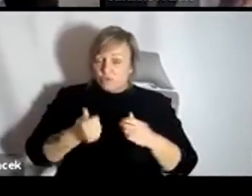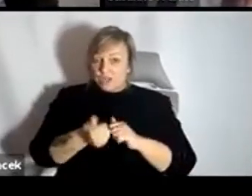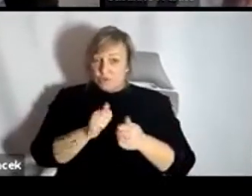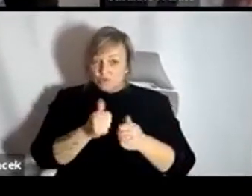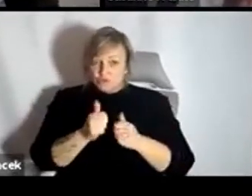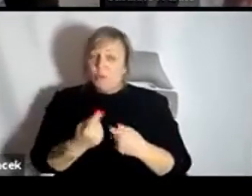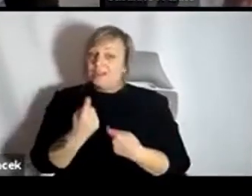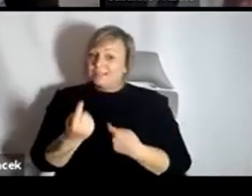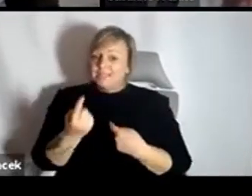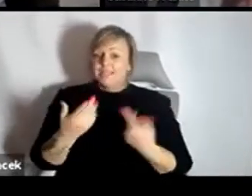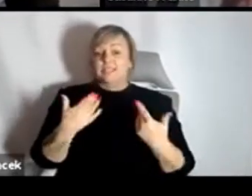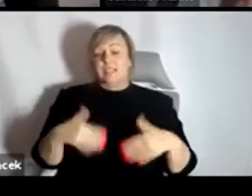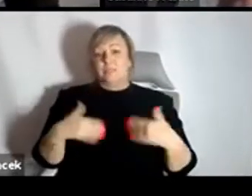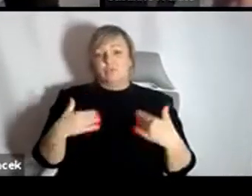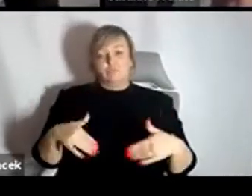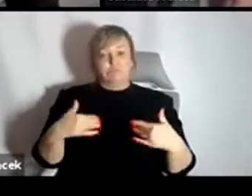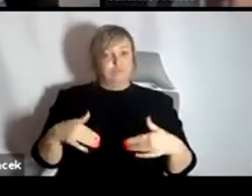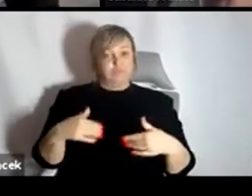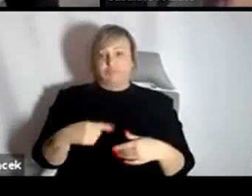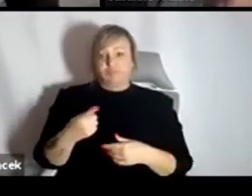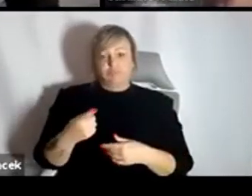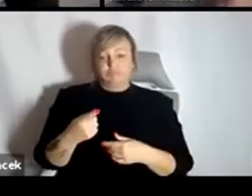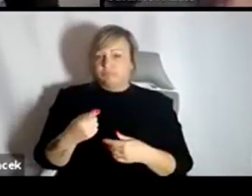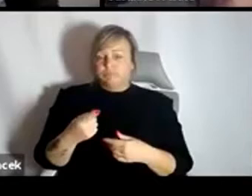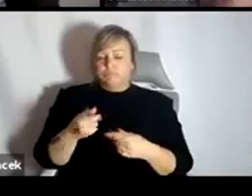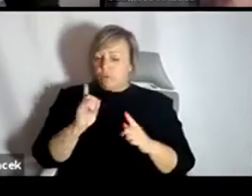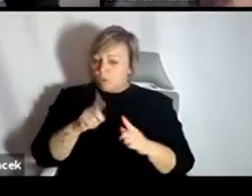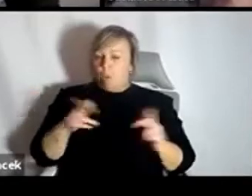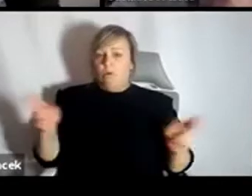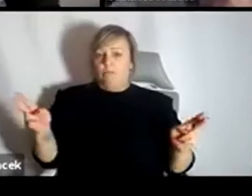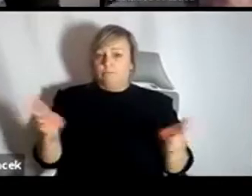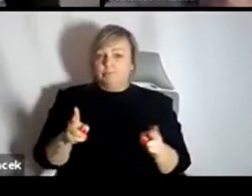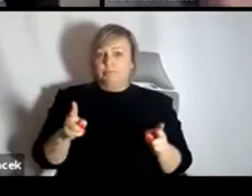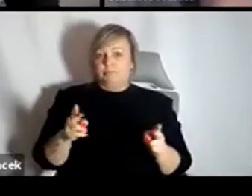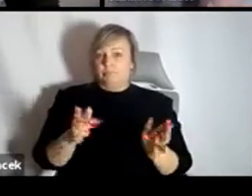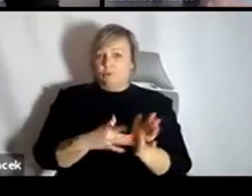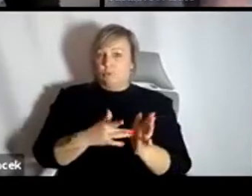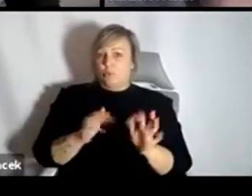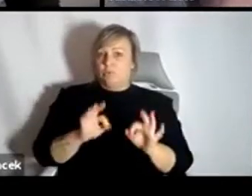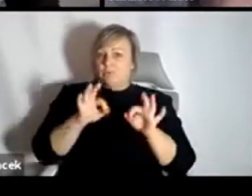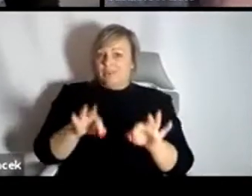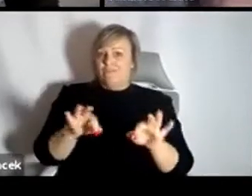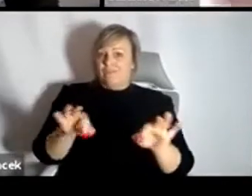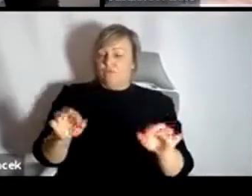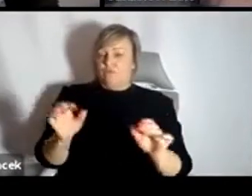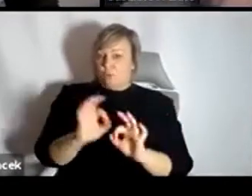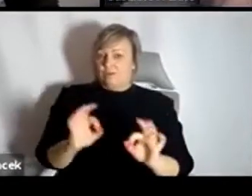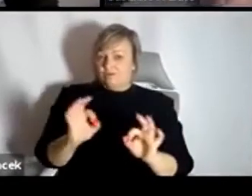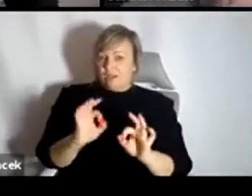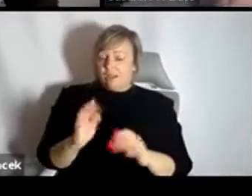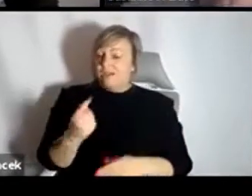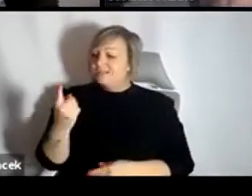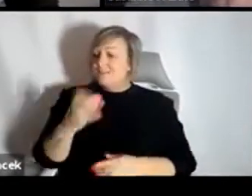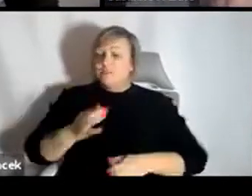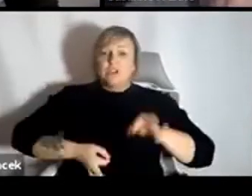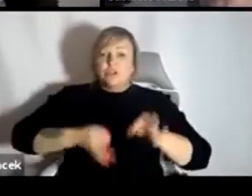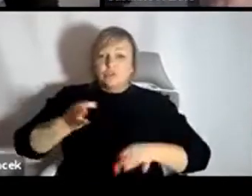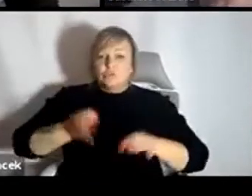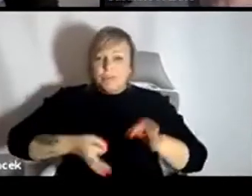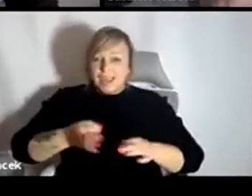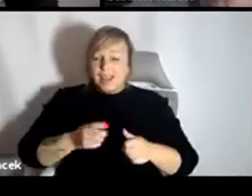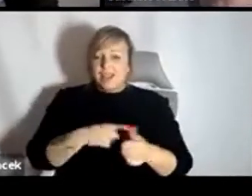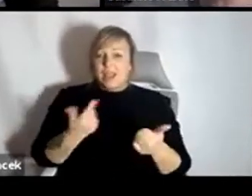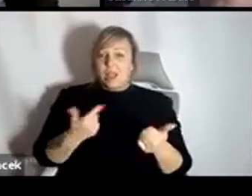steigender Infektionszahlen noch auf Monate hinaus mit Einschränkungen zu rechnen. Funktionärinnen, Spielerinnen und Politikerinnen